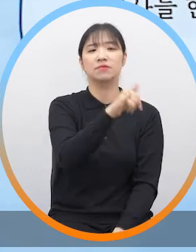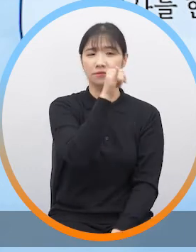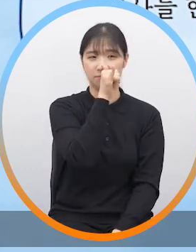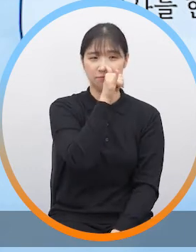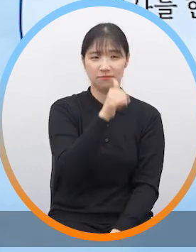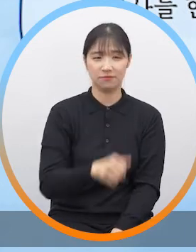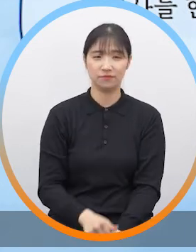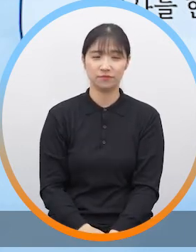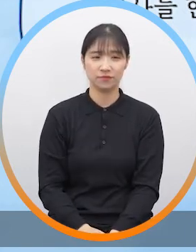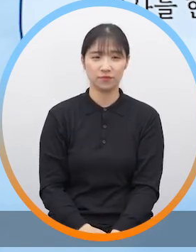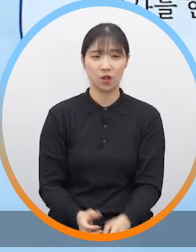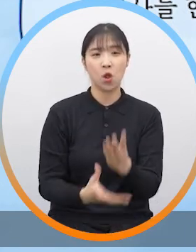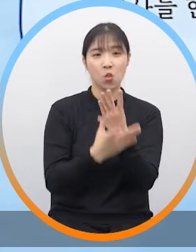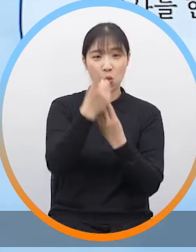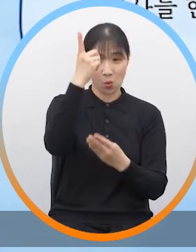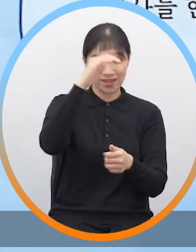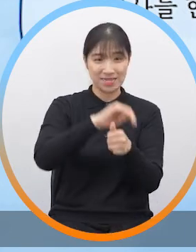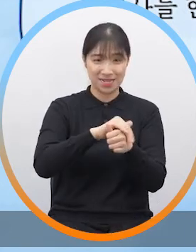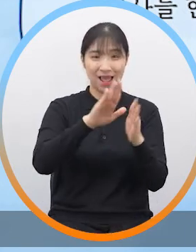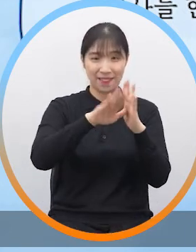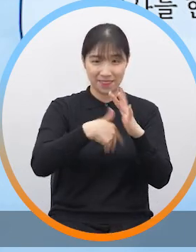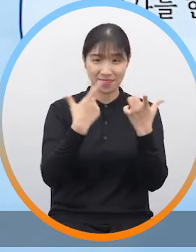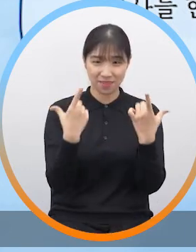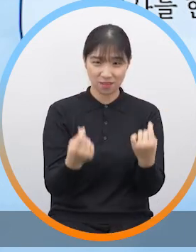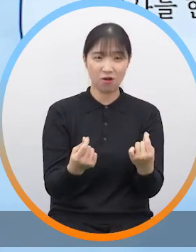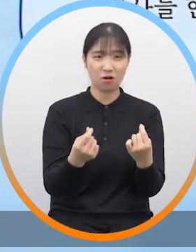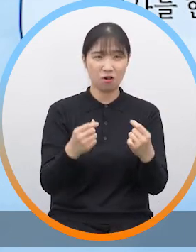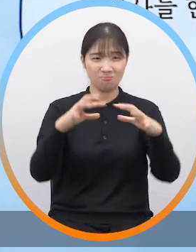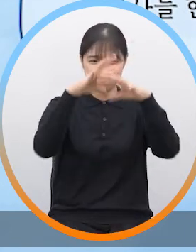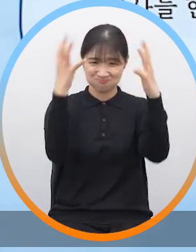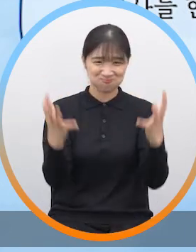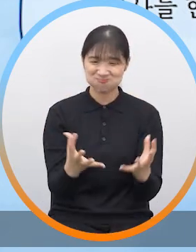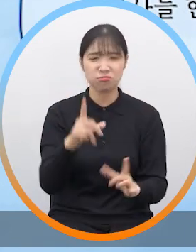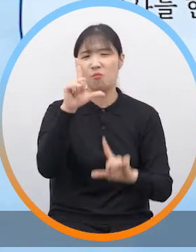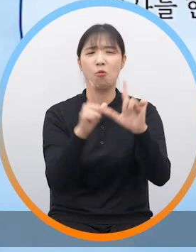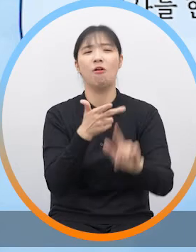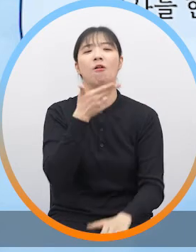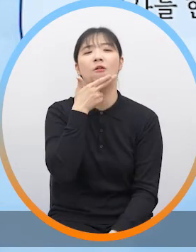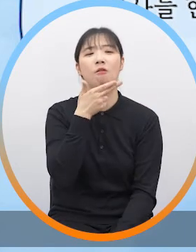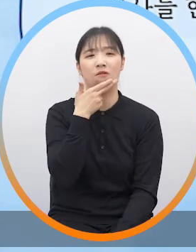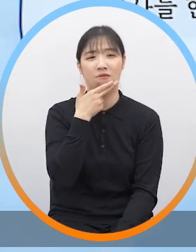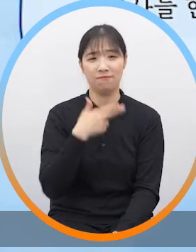이루어지고 있습니다. 통일신라 시대처럼 아주 풍만감이 없습니다.